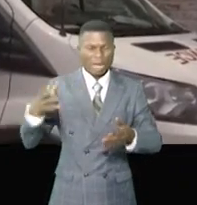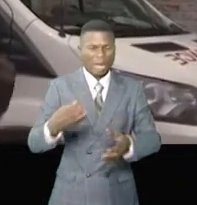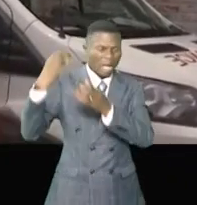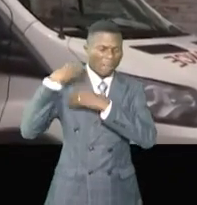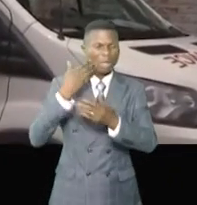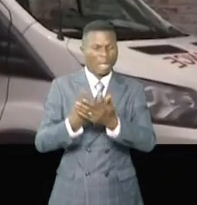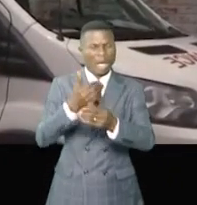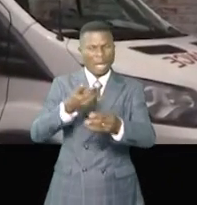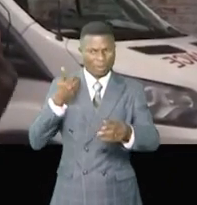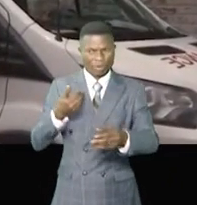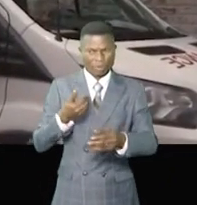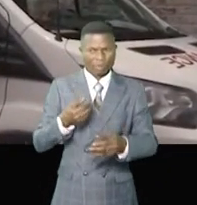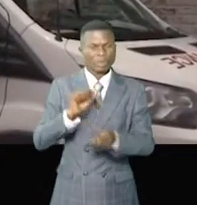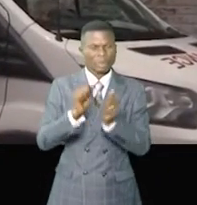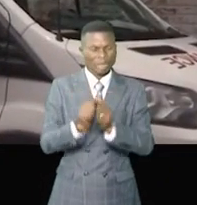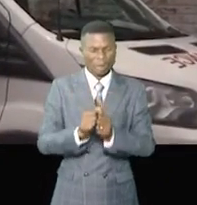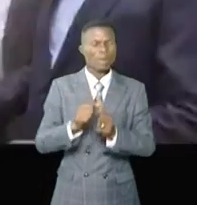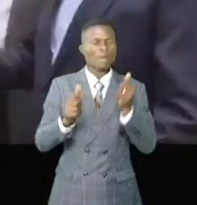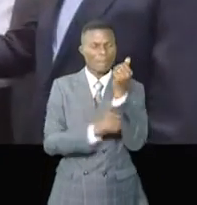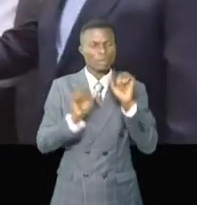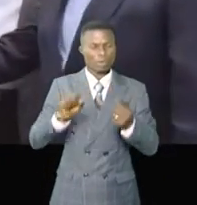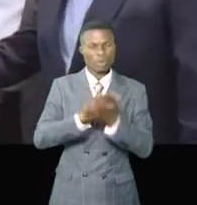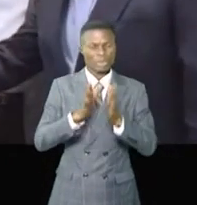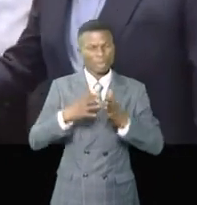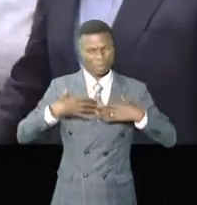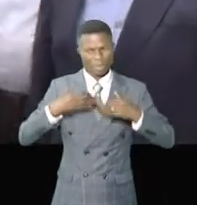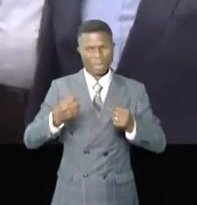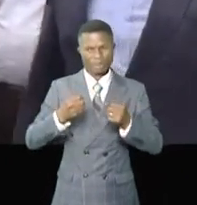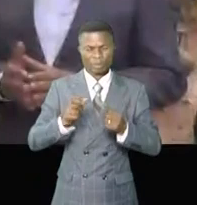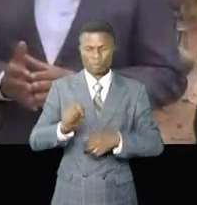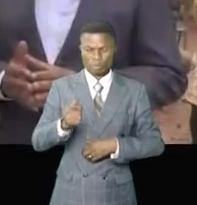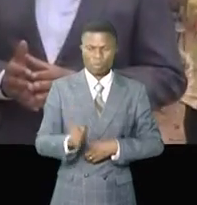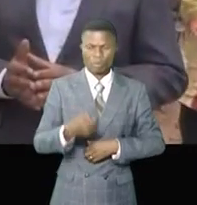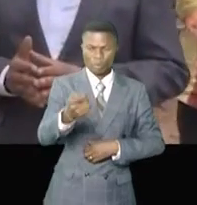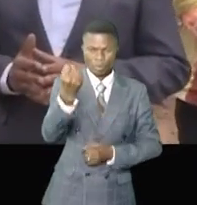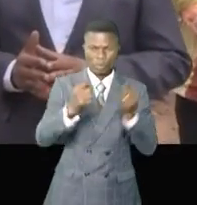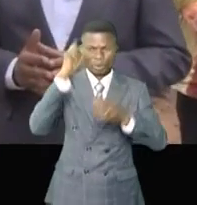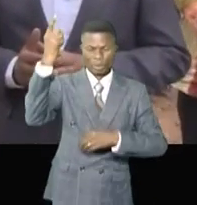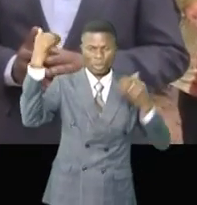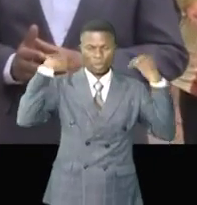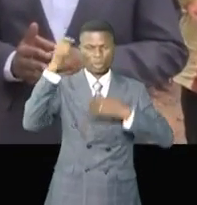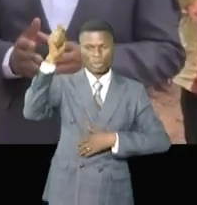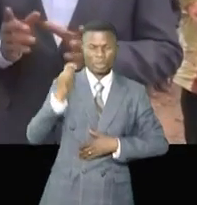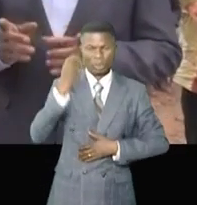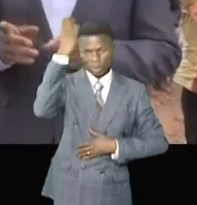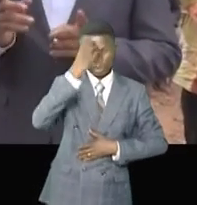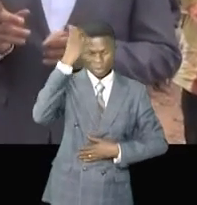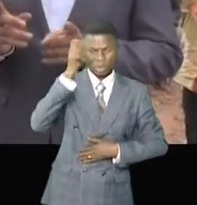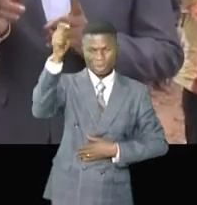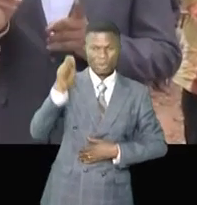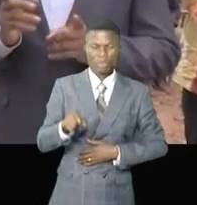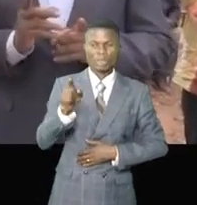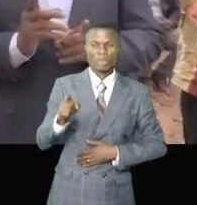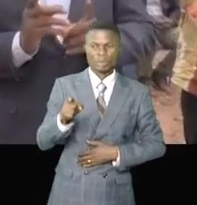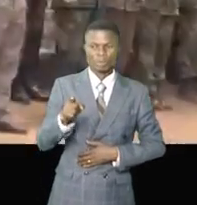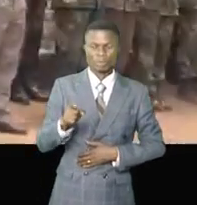puis on a plus de chances de pouvoir récupérer les malades. En remettant la clé de cette ambulance au commandant région, le général Ngoï Kiloubi Bob,